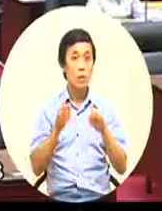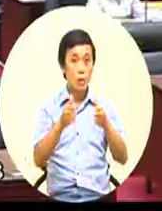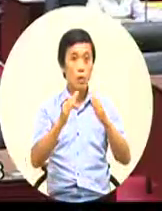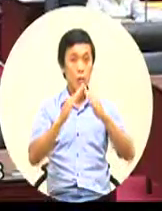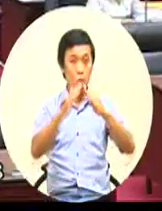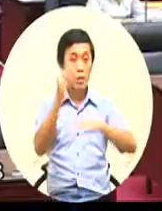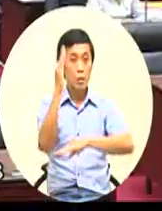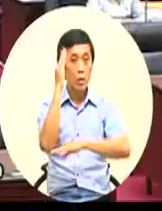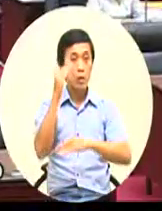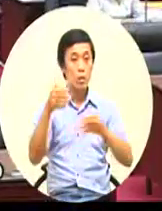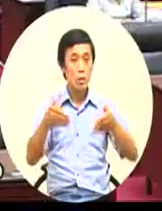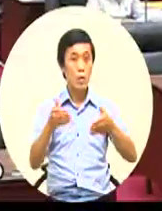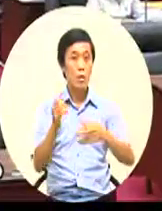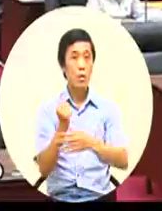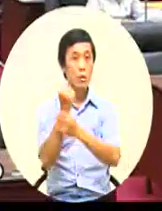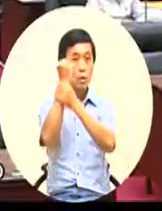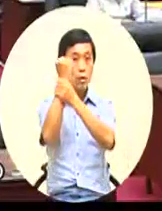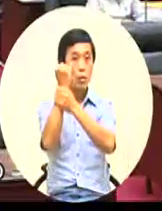请。